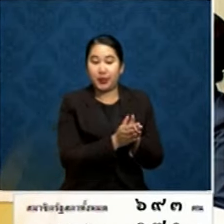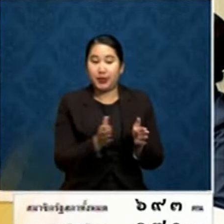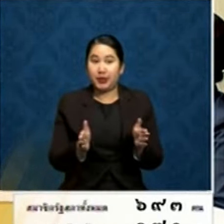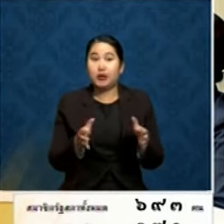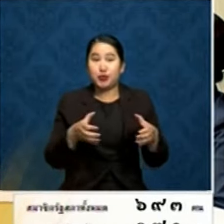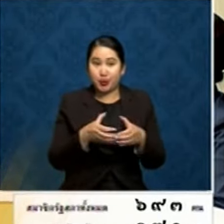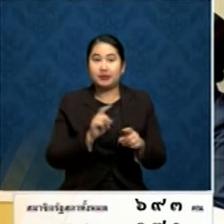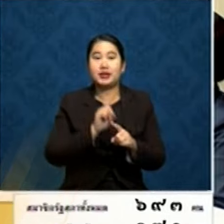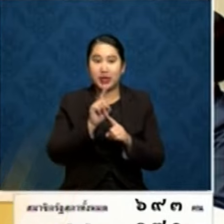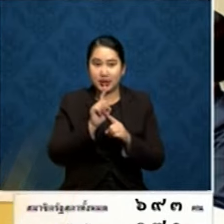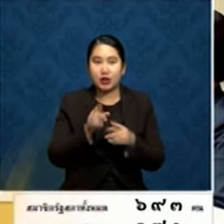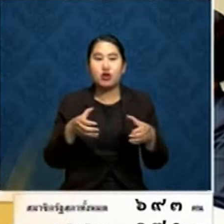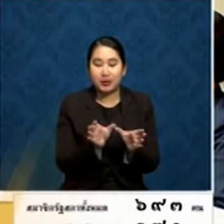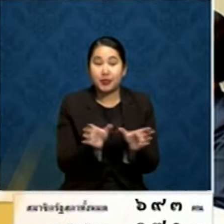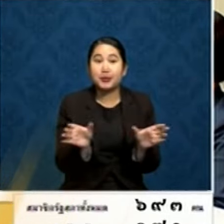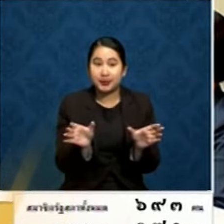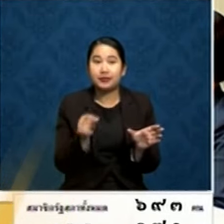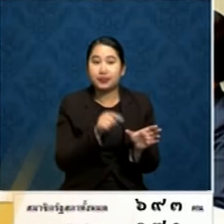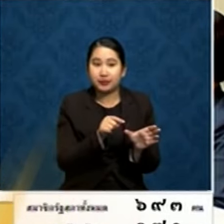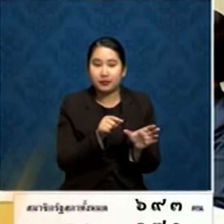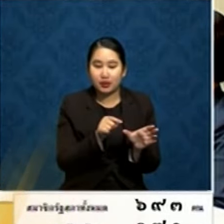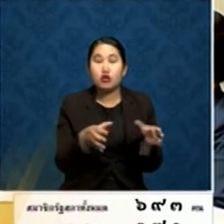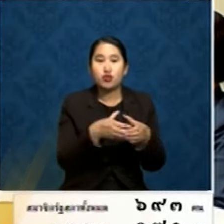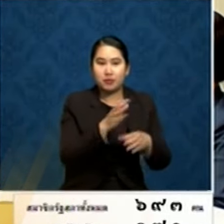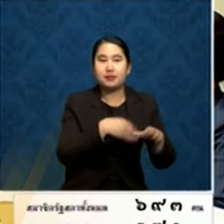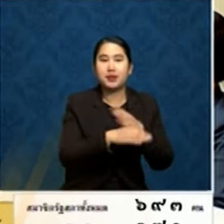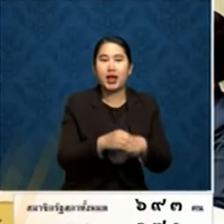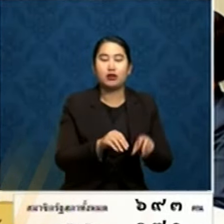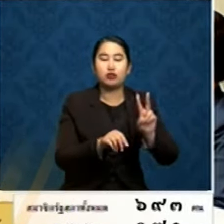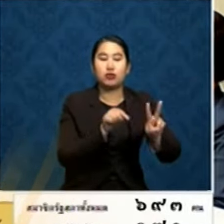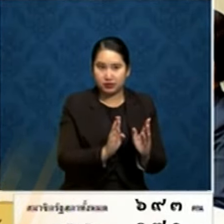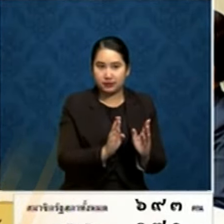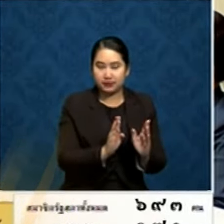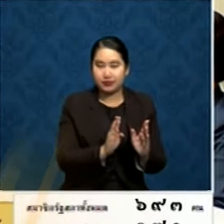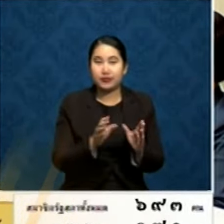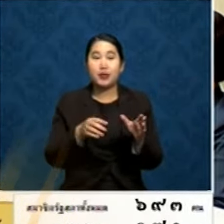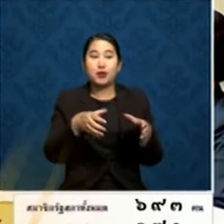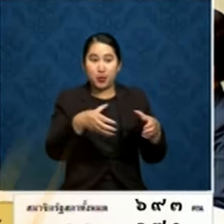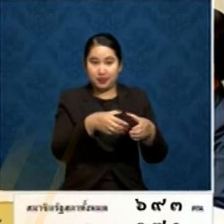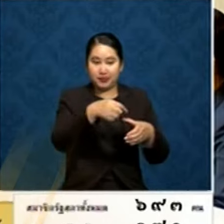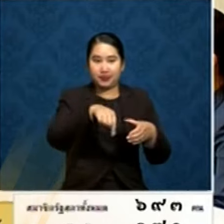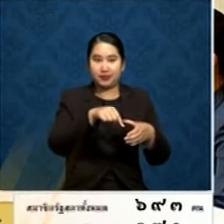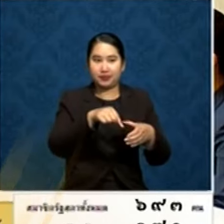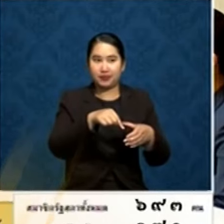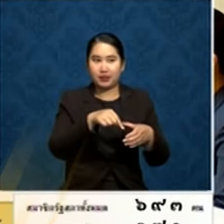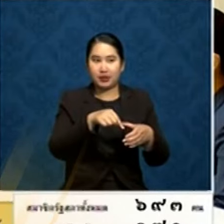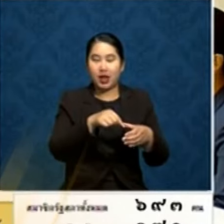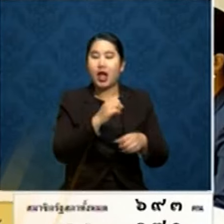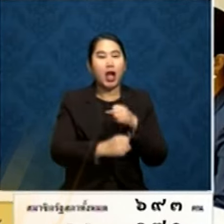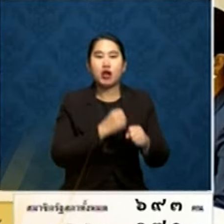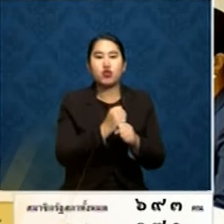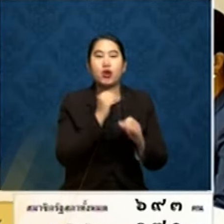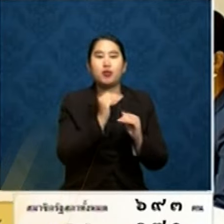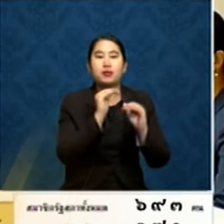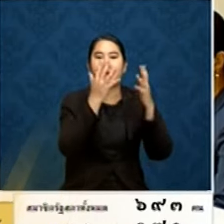กลุ่มประชาชนที่เป็นกลุ่มปอบาง 1คือกลุ่มคนพิการราว 2.1ล้านคนกลุ่มนี้เนี่ยไม่ได้จำกัดในเรื่องของอายุไม่ได้